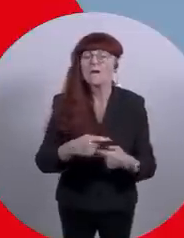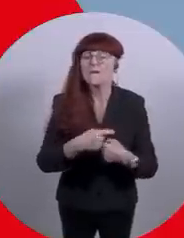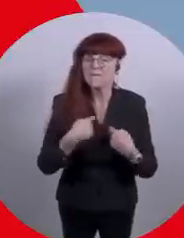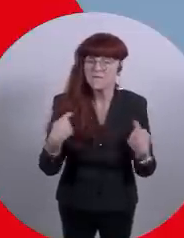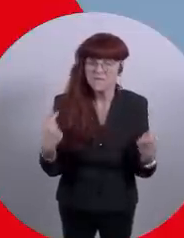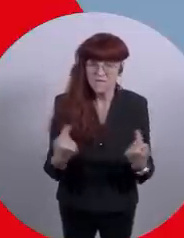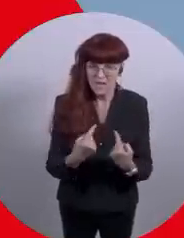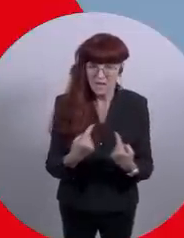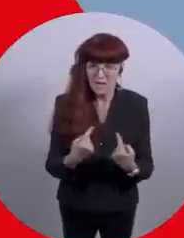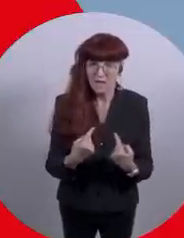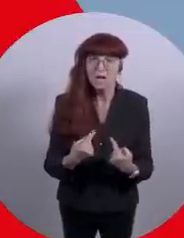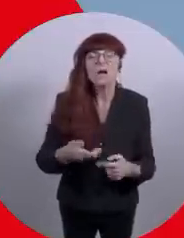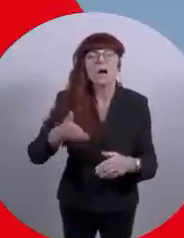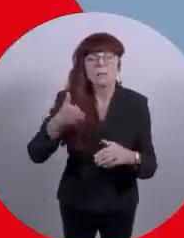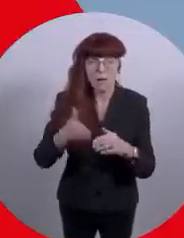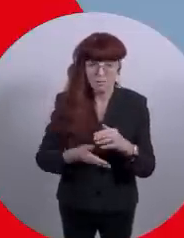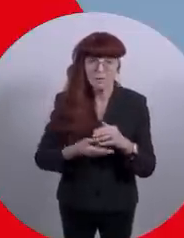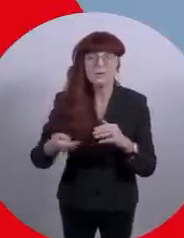machen